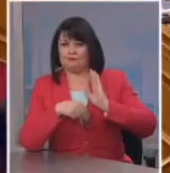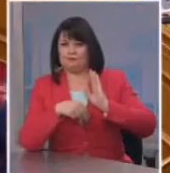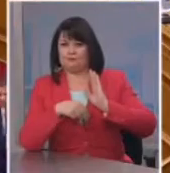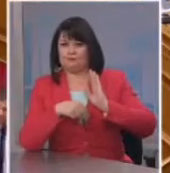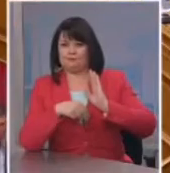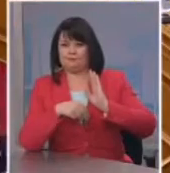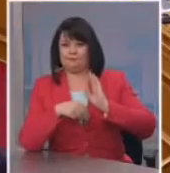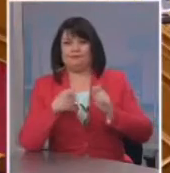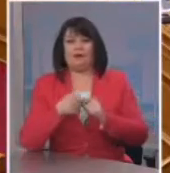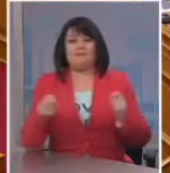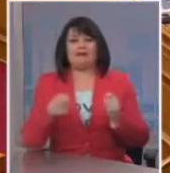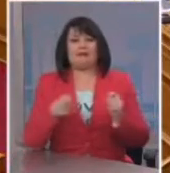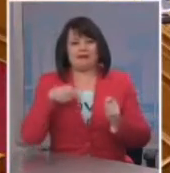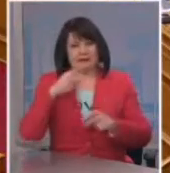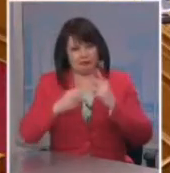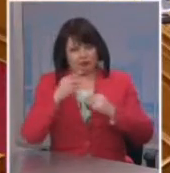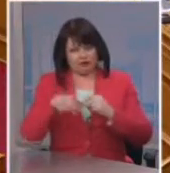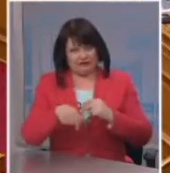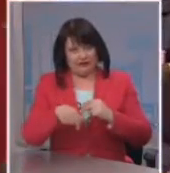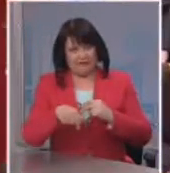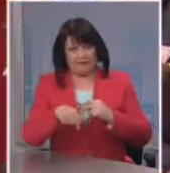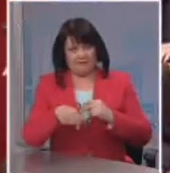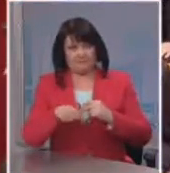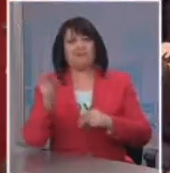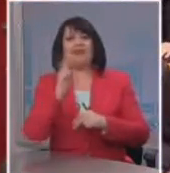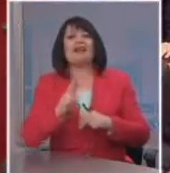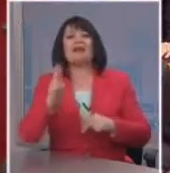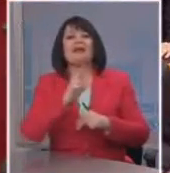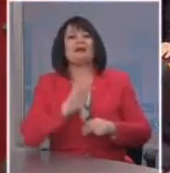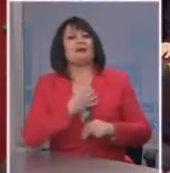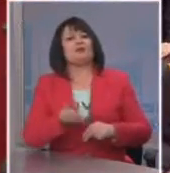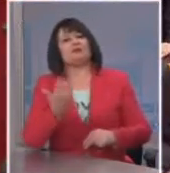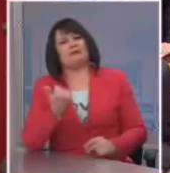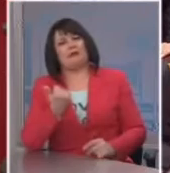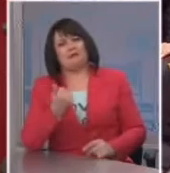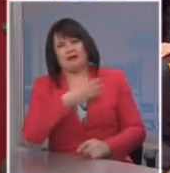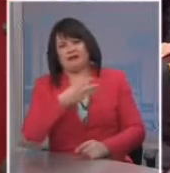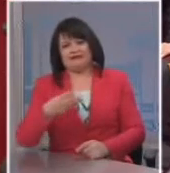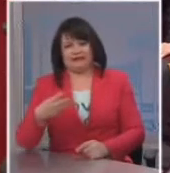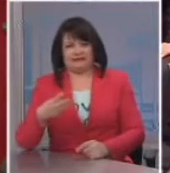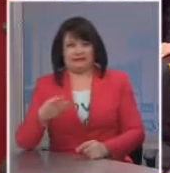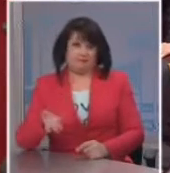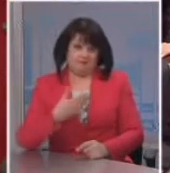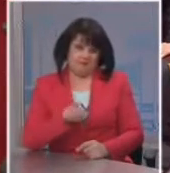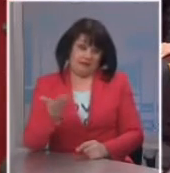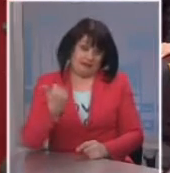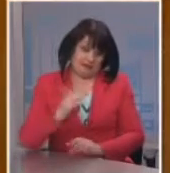και τα μέτρα που συζητούμε είναι ρήτρα της αναξιοπιστίας του ΣΥΡΙΖΑ και της κυβέρνησης αυτής.